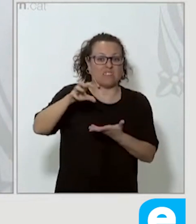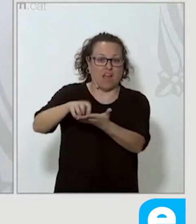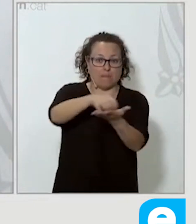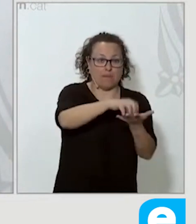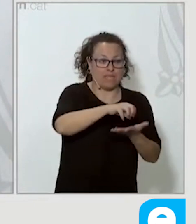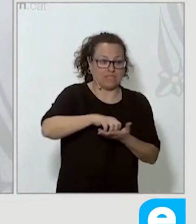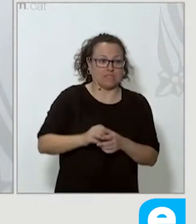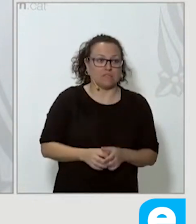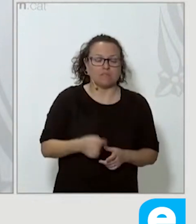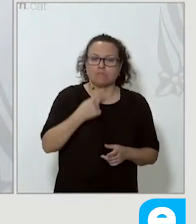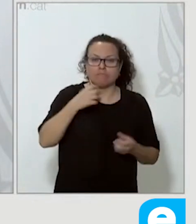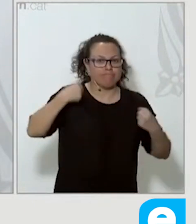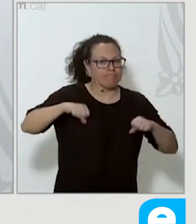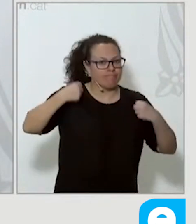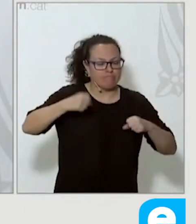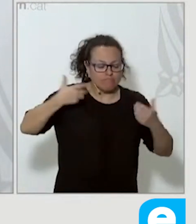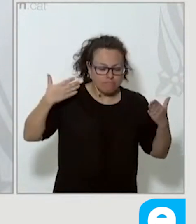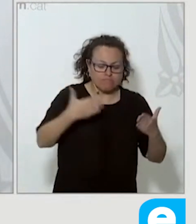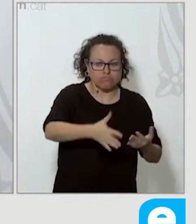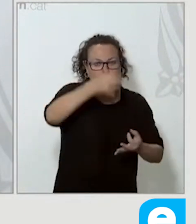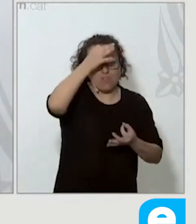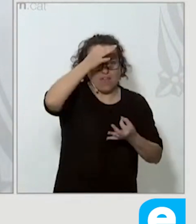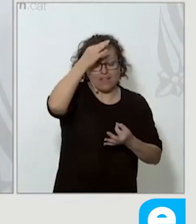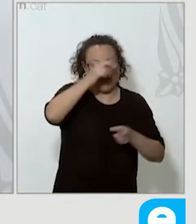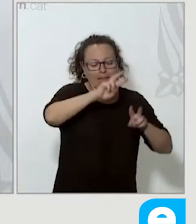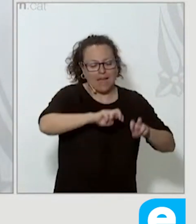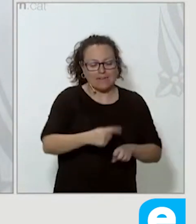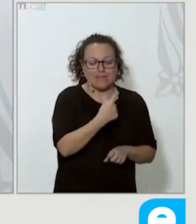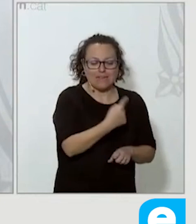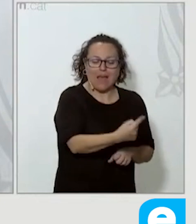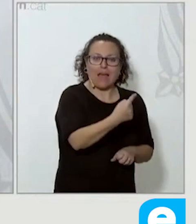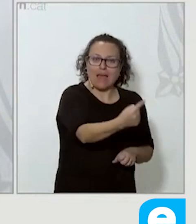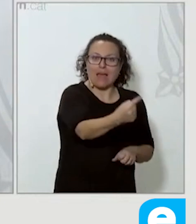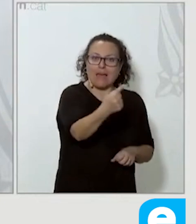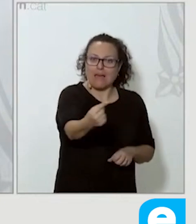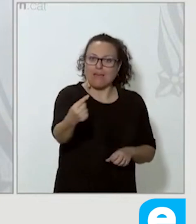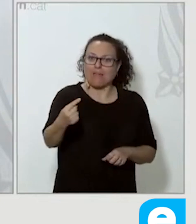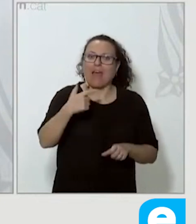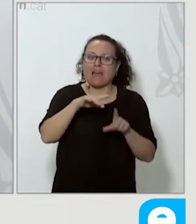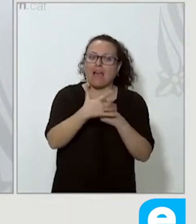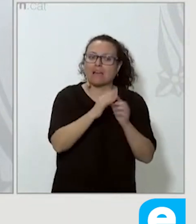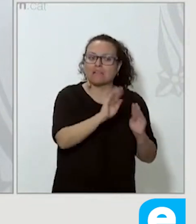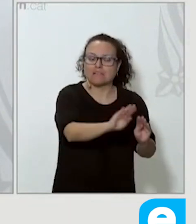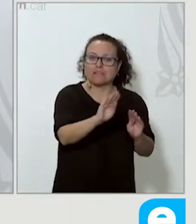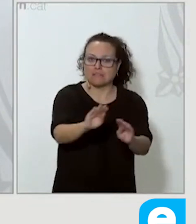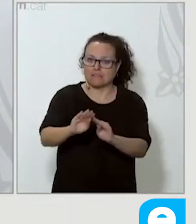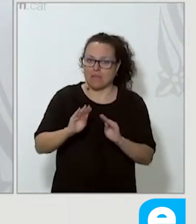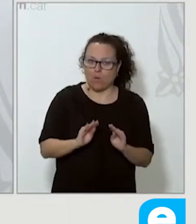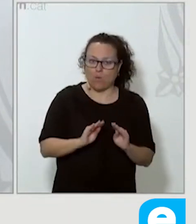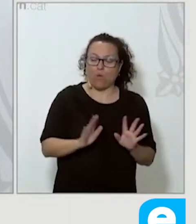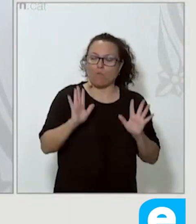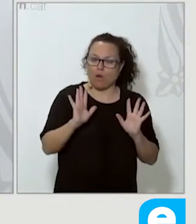aquests actuarem de manera quirúrgica i analitzant un per un doncs quina és la casuística, però tan cert